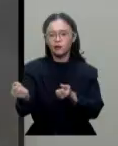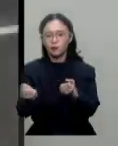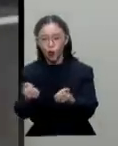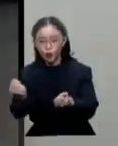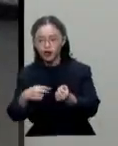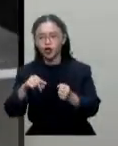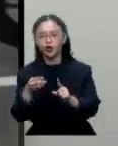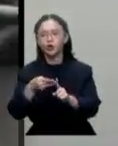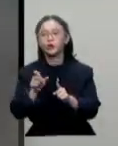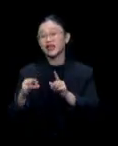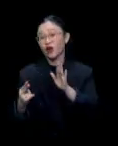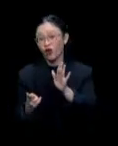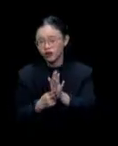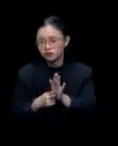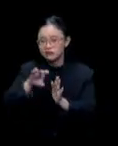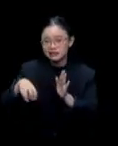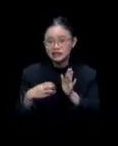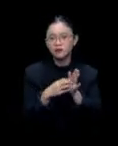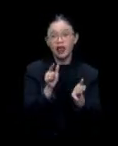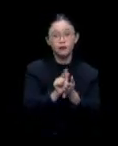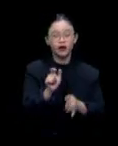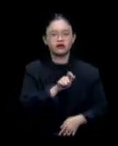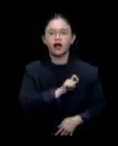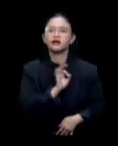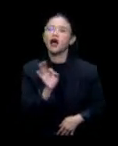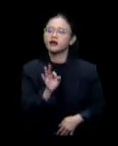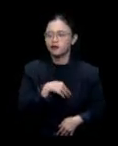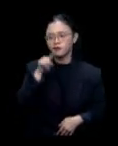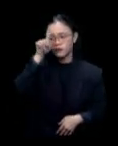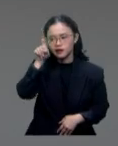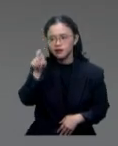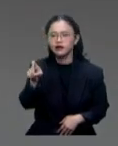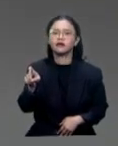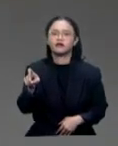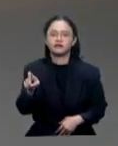barang bukti penganiayaan. Dari Jakarta, Tim Liputan iNews melaporkan.